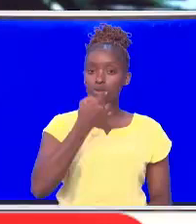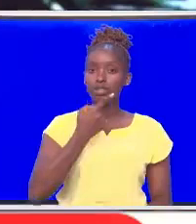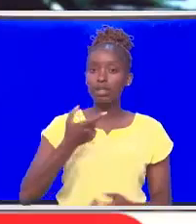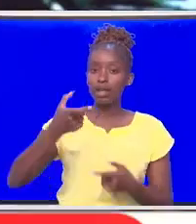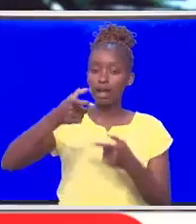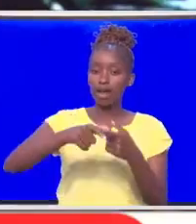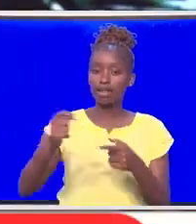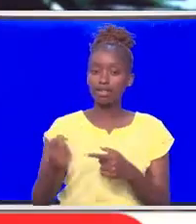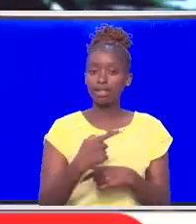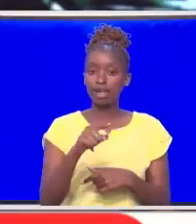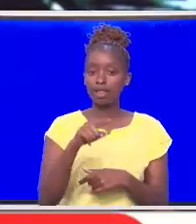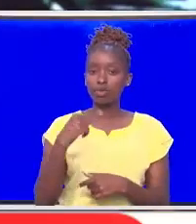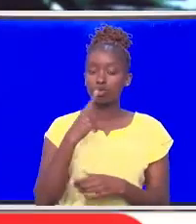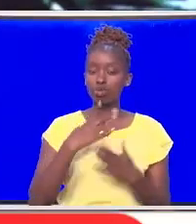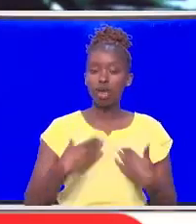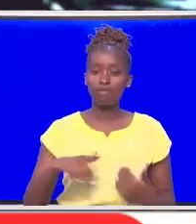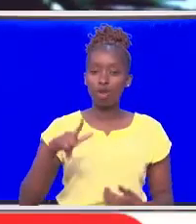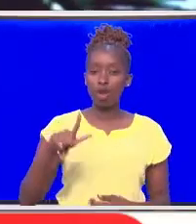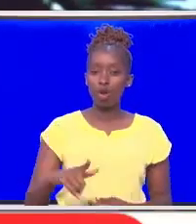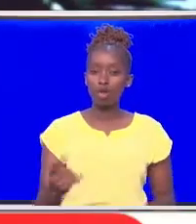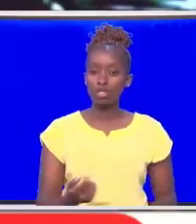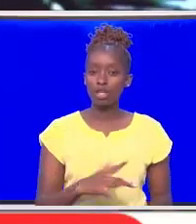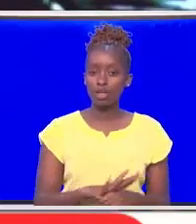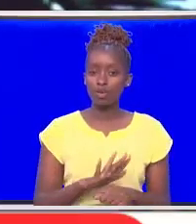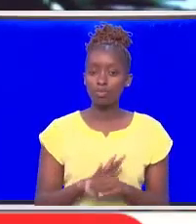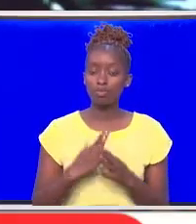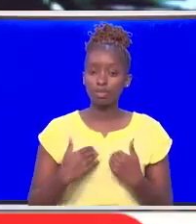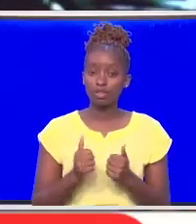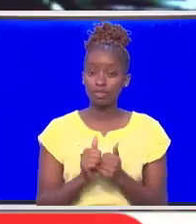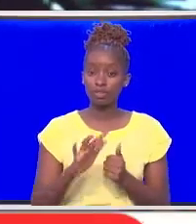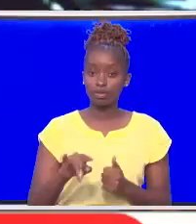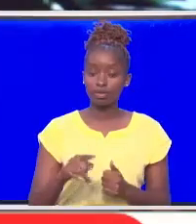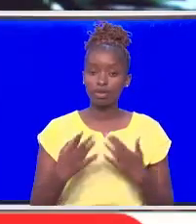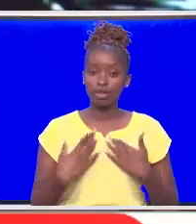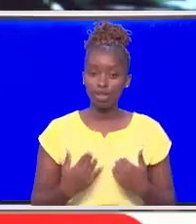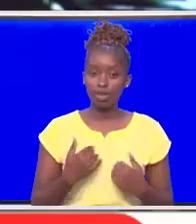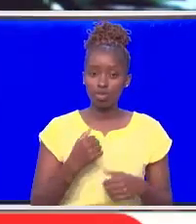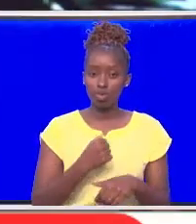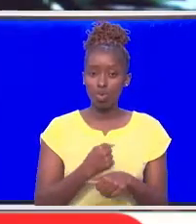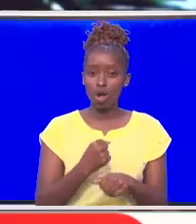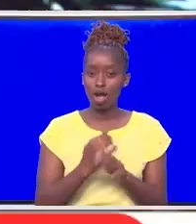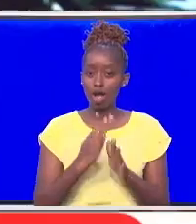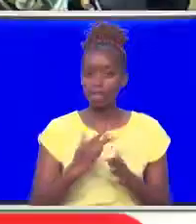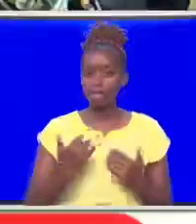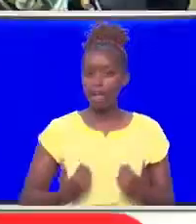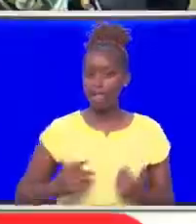wanaopokea mshahara wa chini wa shilingi 1015, je, wafanyakazi wameridhika?